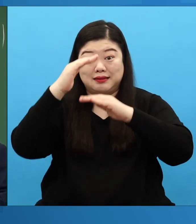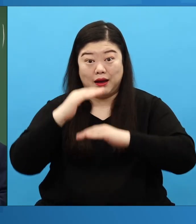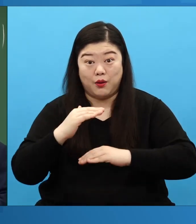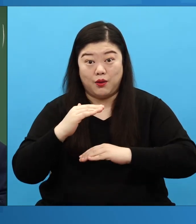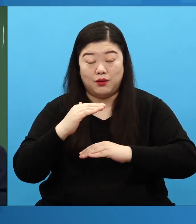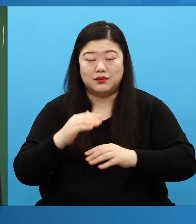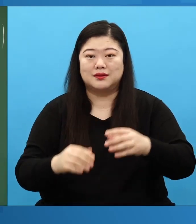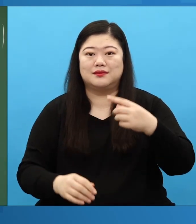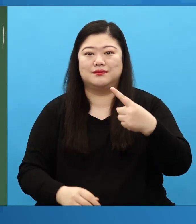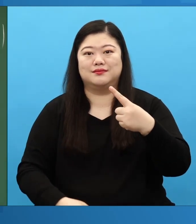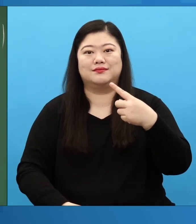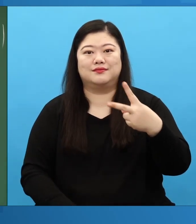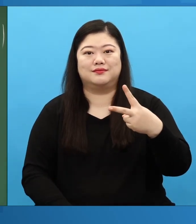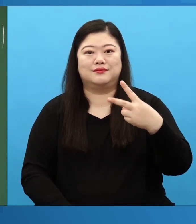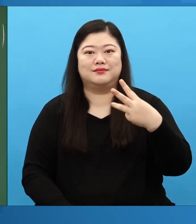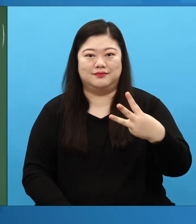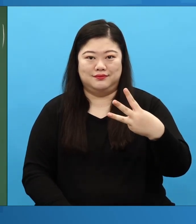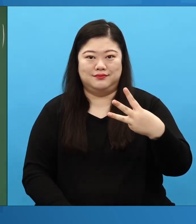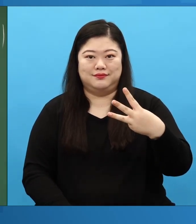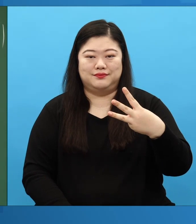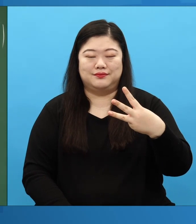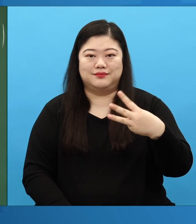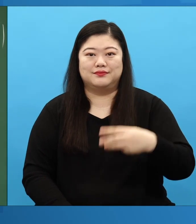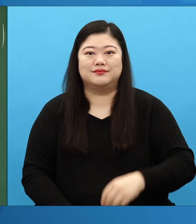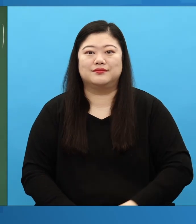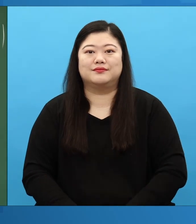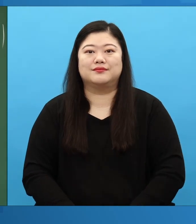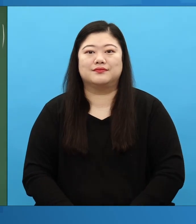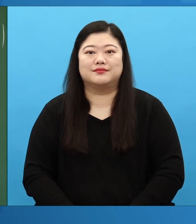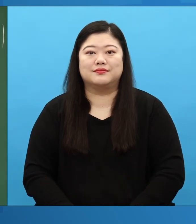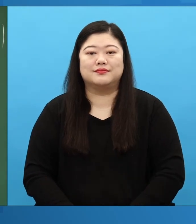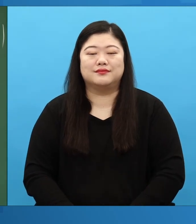things. 중요한 것을 할 때 언제든지